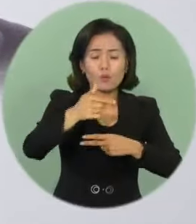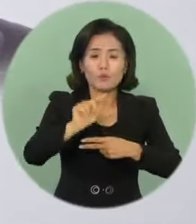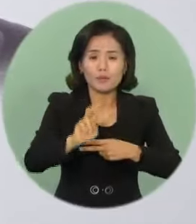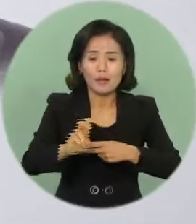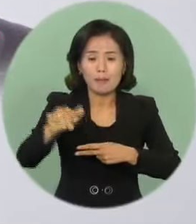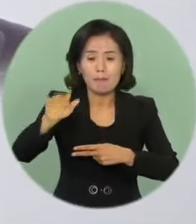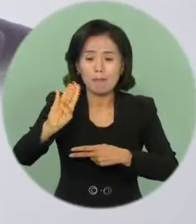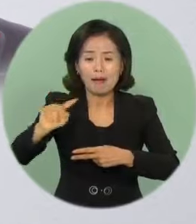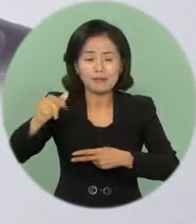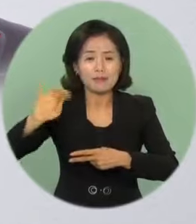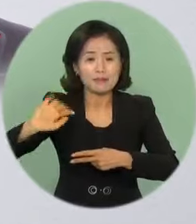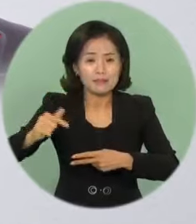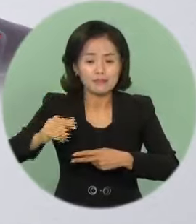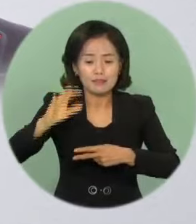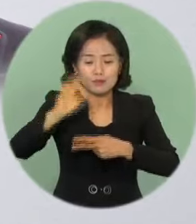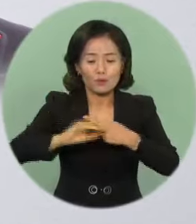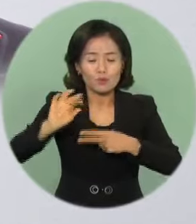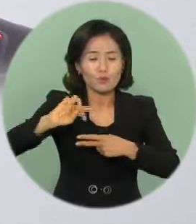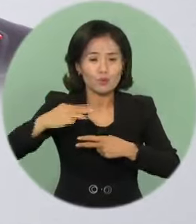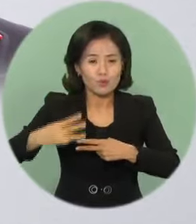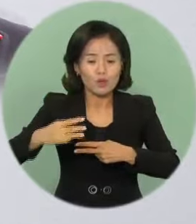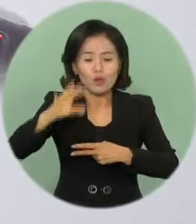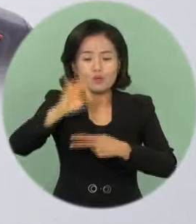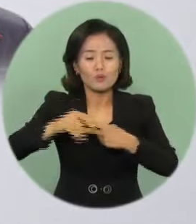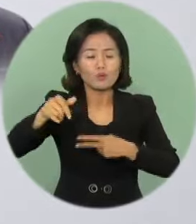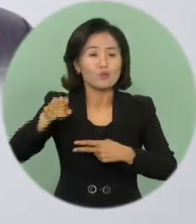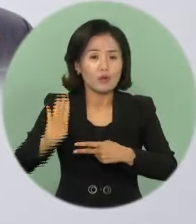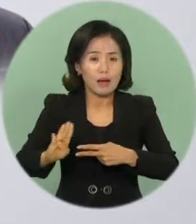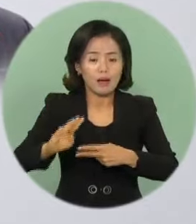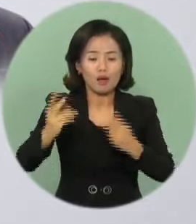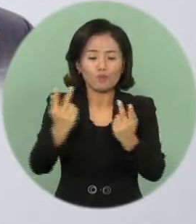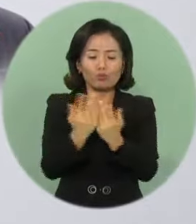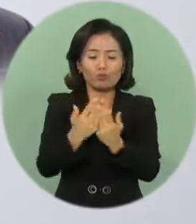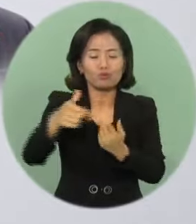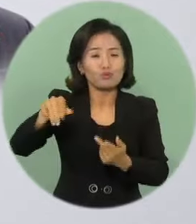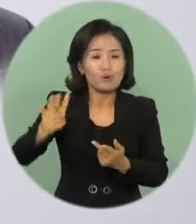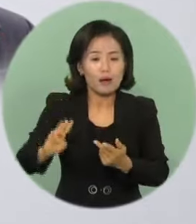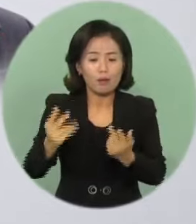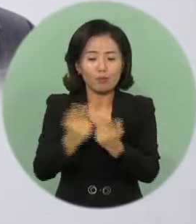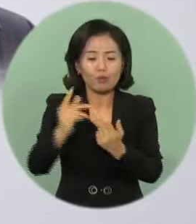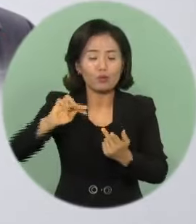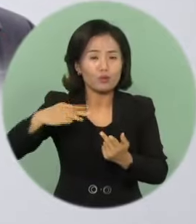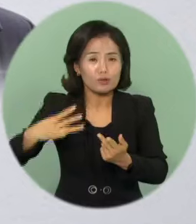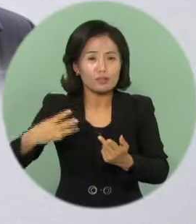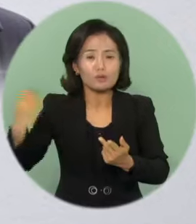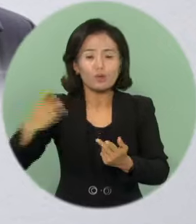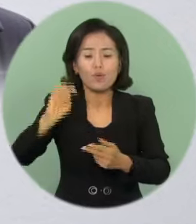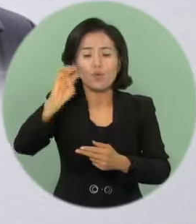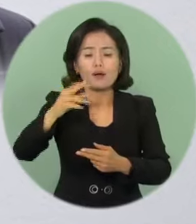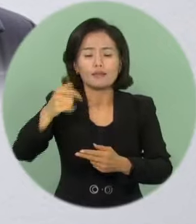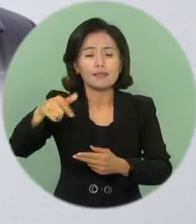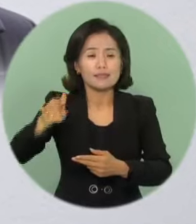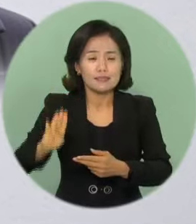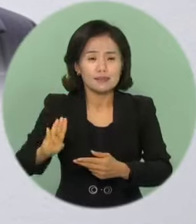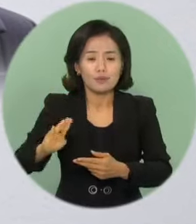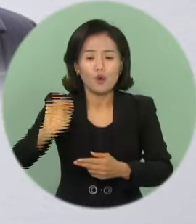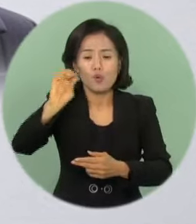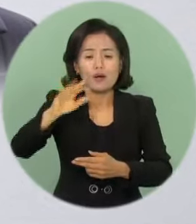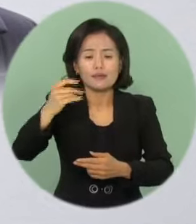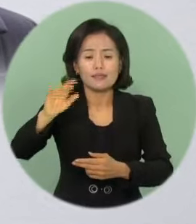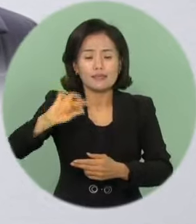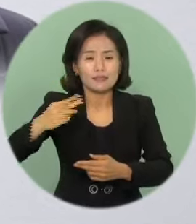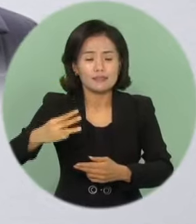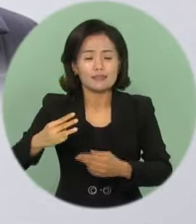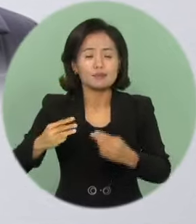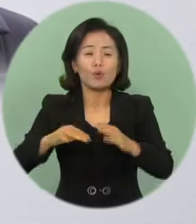동남을 박은식 서구을 김윤 서구갑 하원식 북구갑 김정명 북구 양종화 광산갑 김정현 광산을